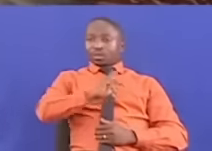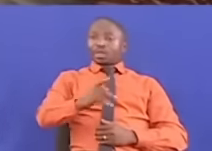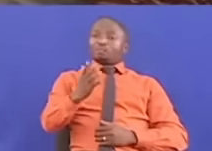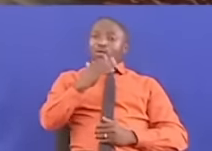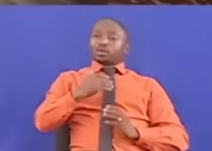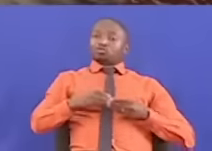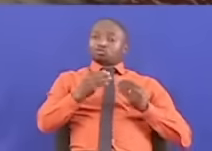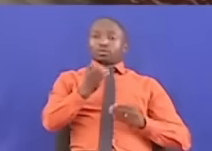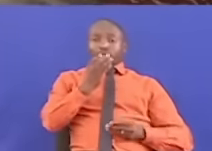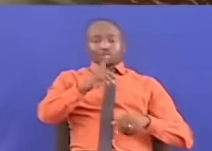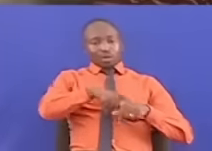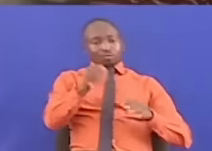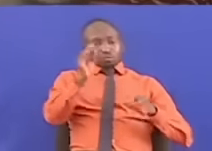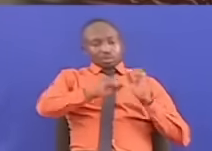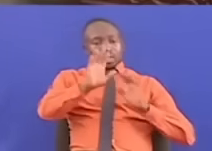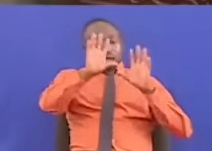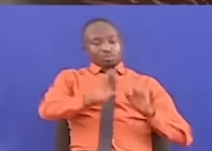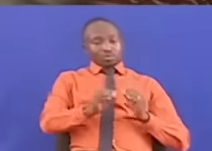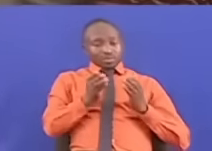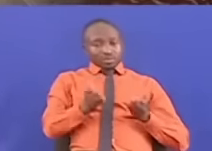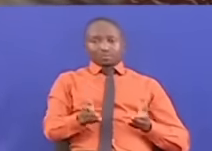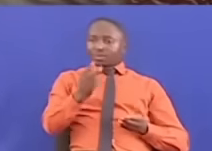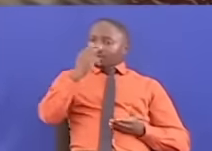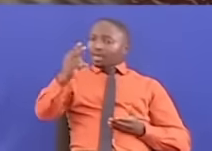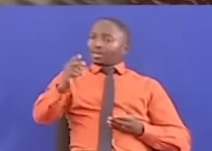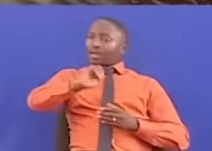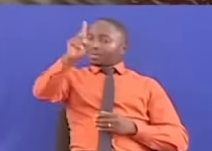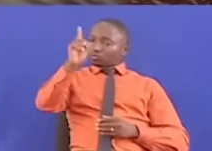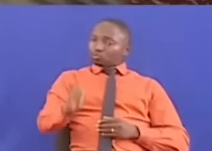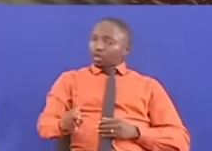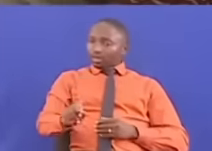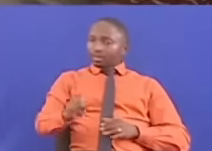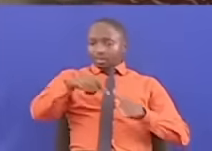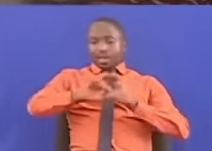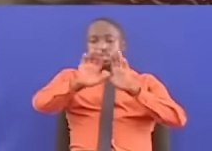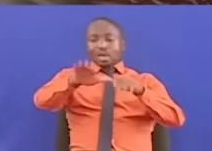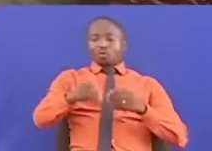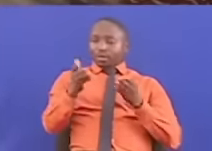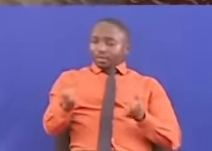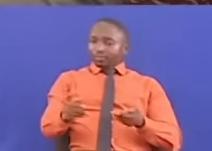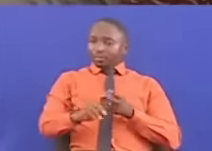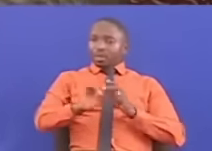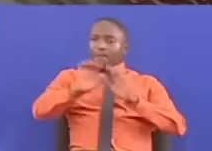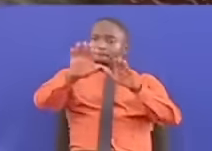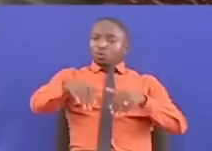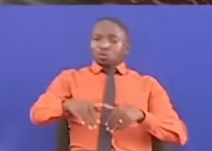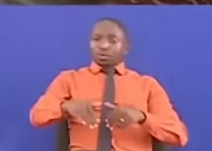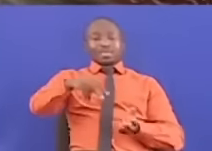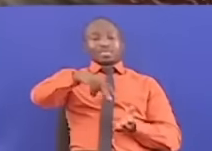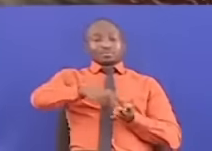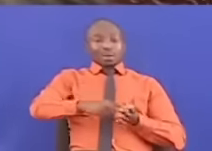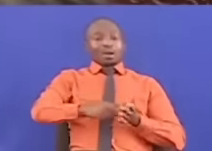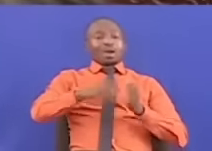mw rti hii waal masali ambo wul katika bue hili munge anato misha haa